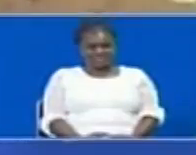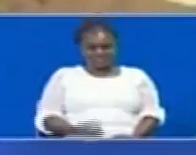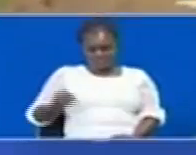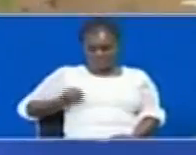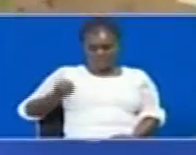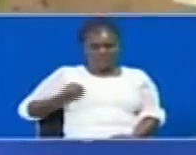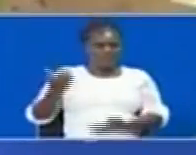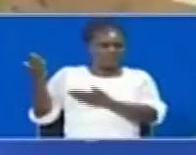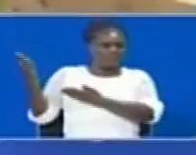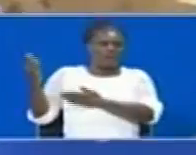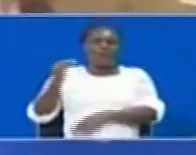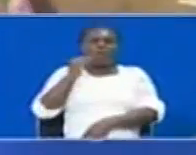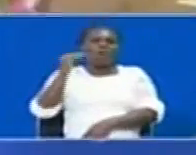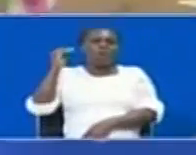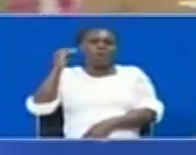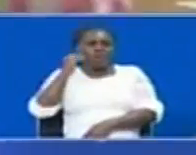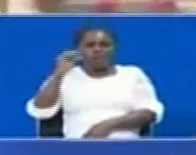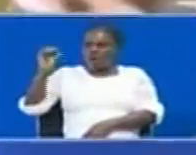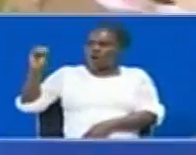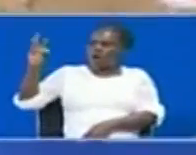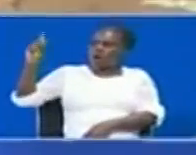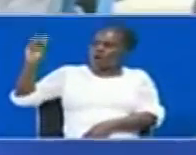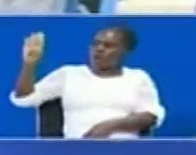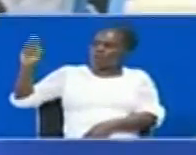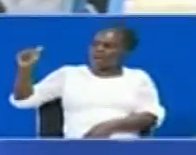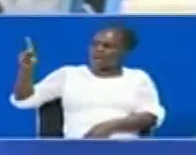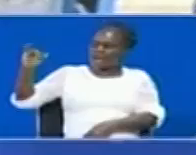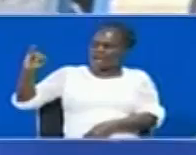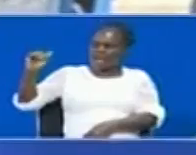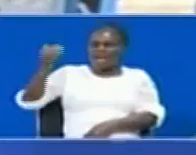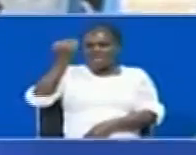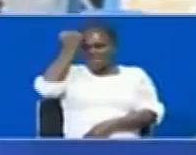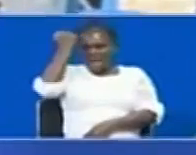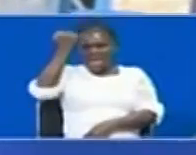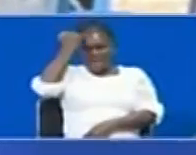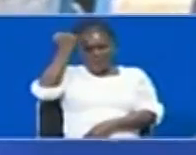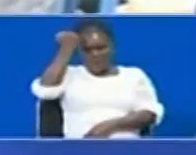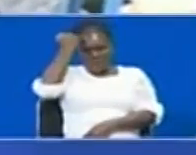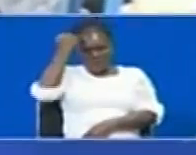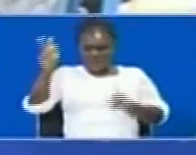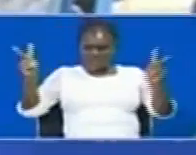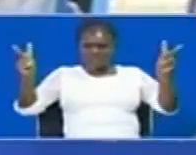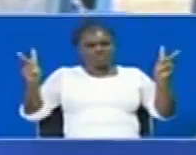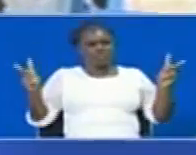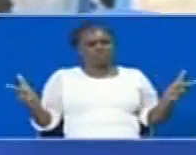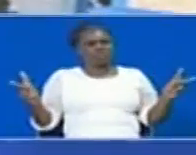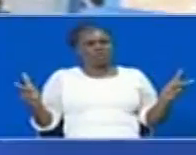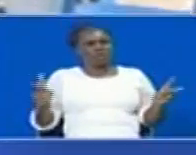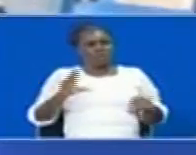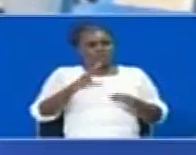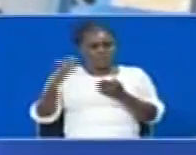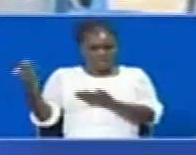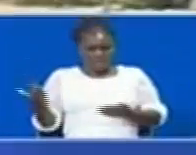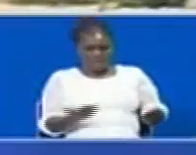Caroline Achieng nyumbani kwake katika kijiji cha Ombaka huko Nyando kwenye kaunti ya Kisumu. Amekuwa akipokea jamaa